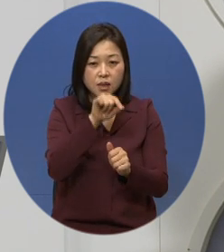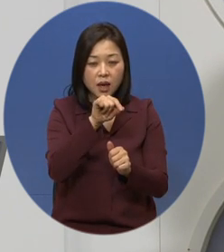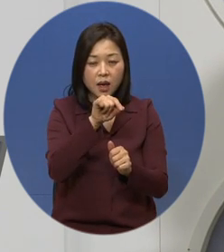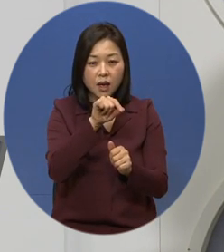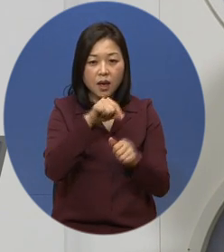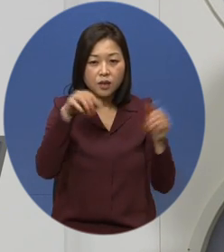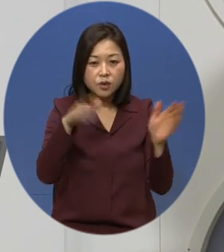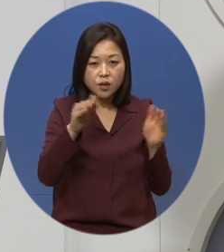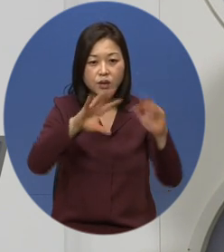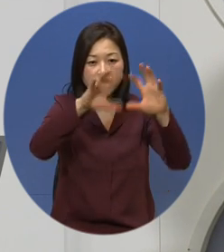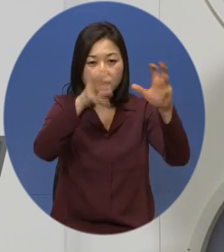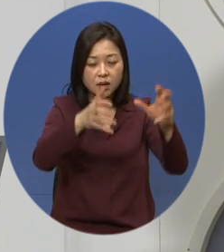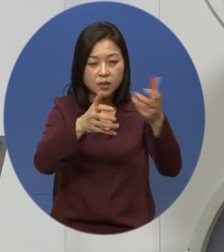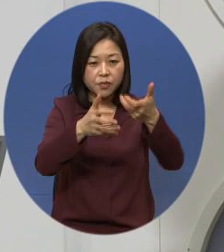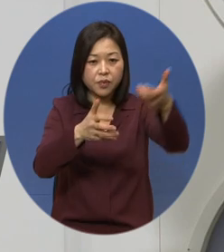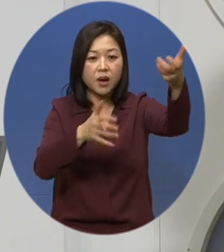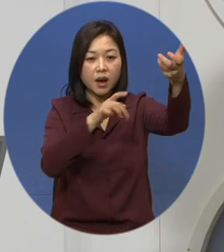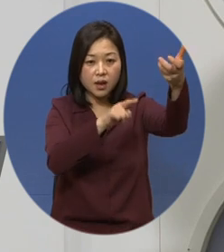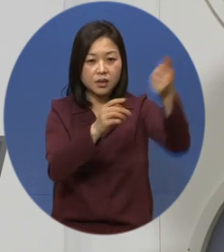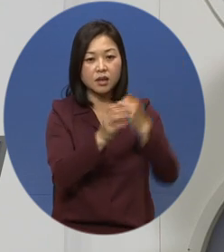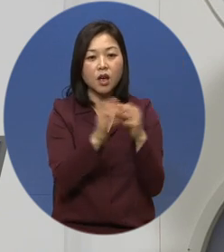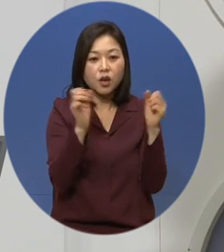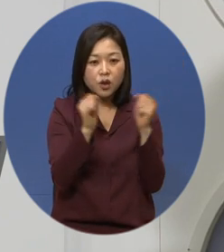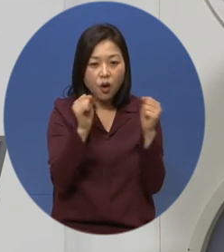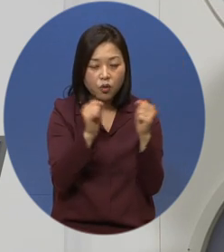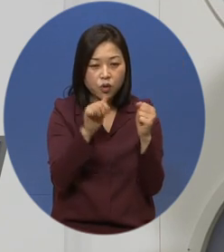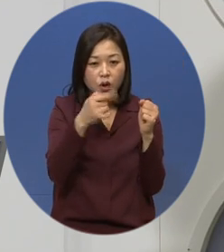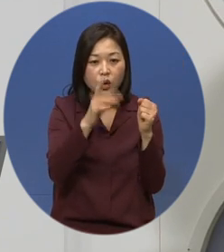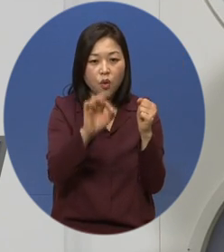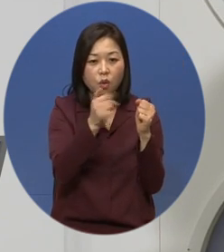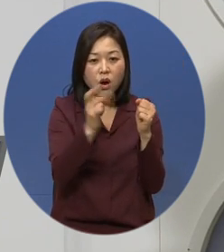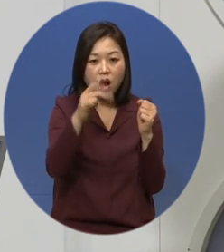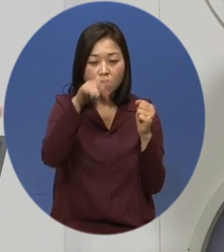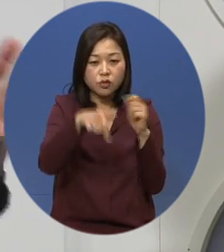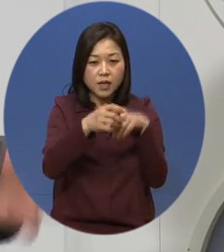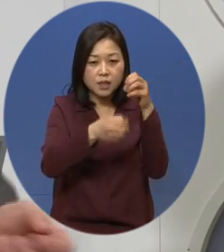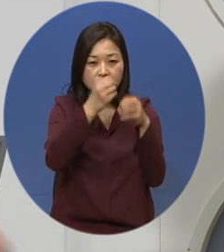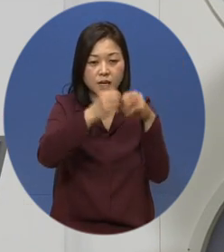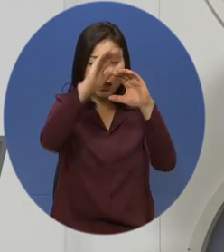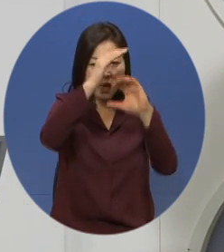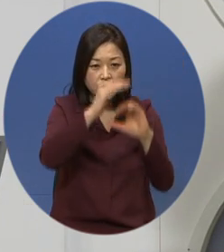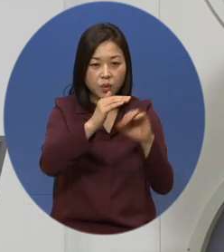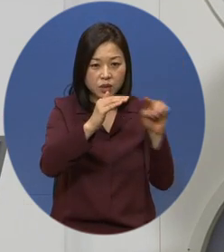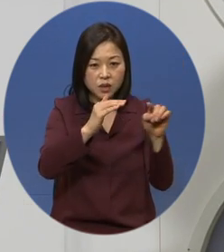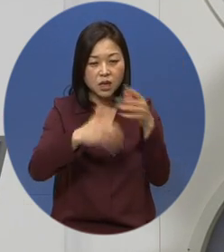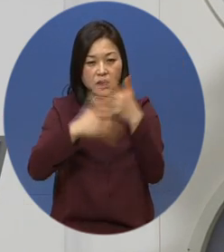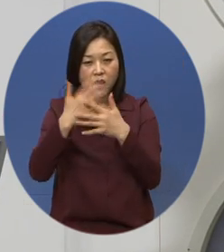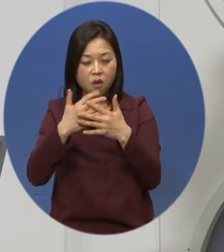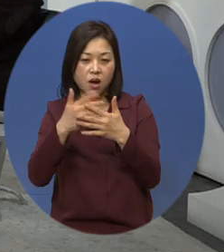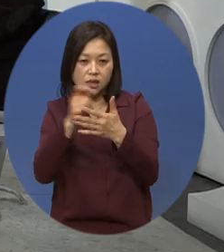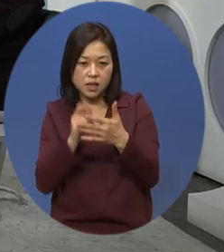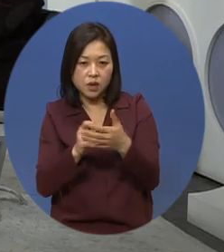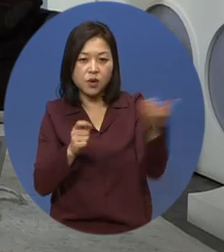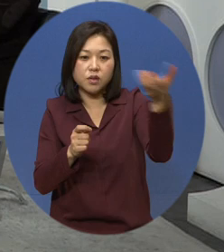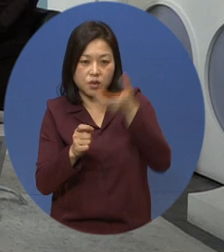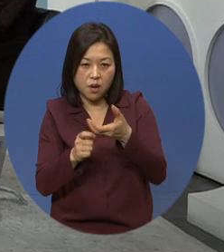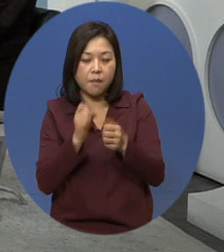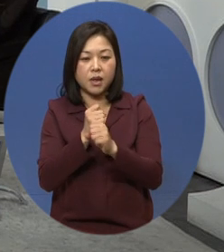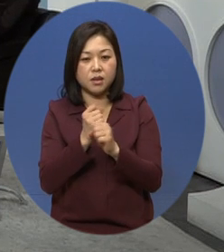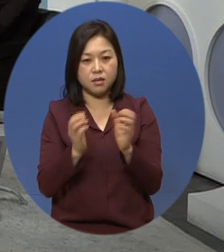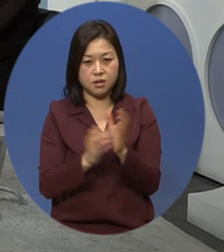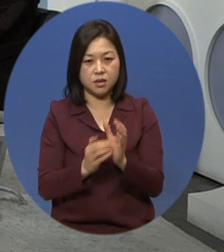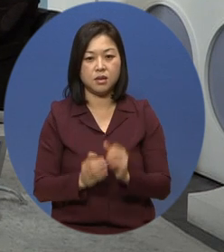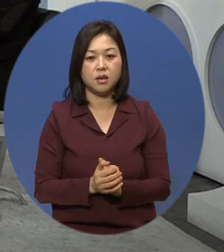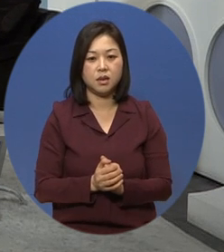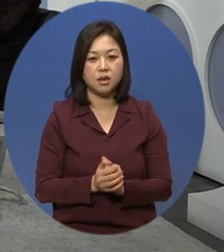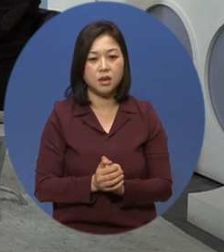씨 겨울 공하고 계시를 입력을 해서 여기에 다 쓰게 된거죠 네 그러니까 2일 들어보니까